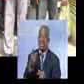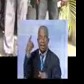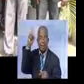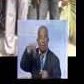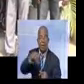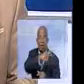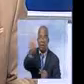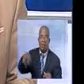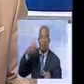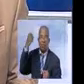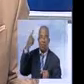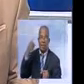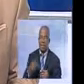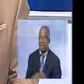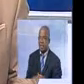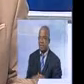atteints.